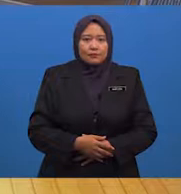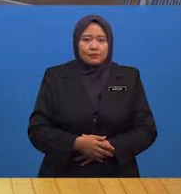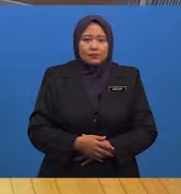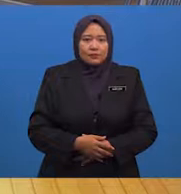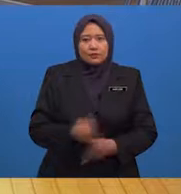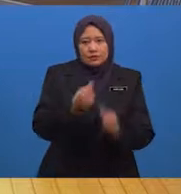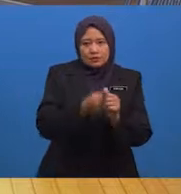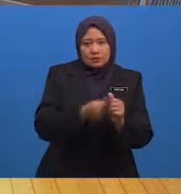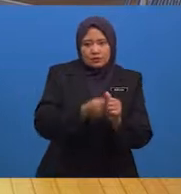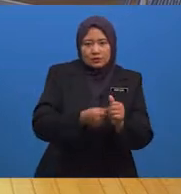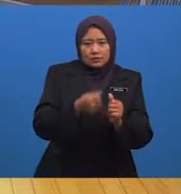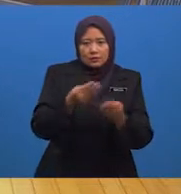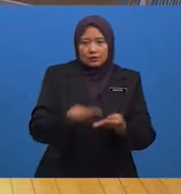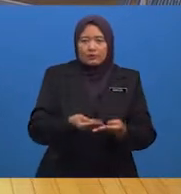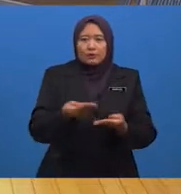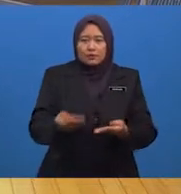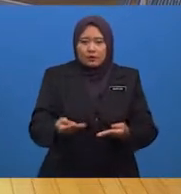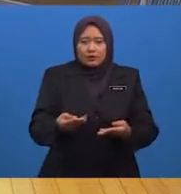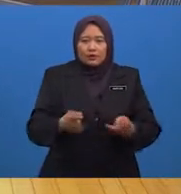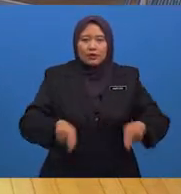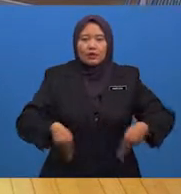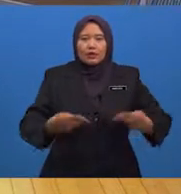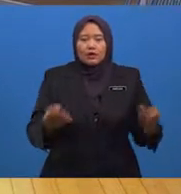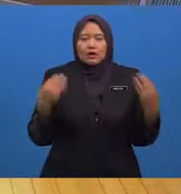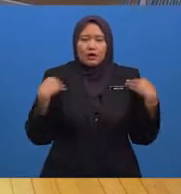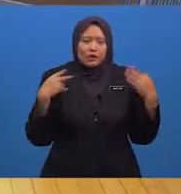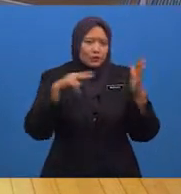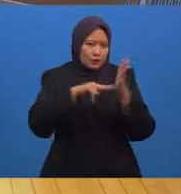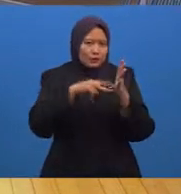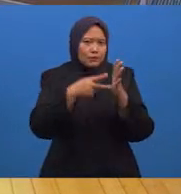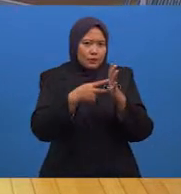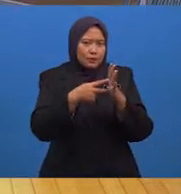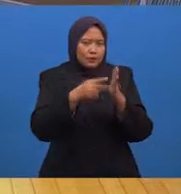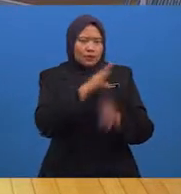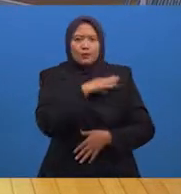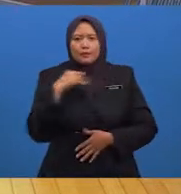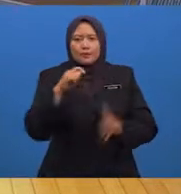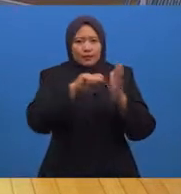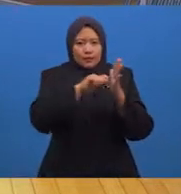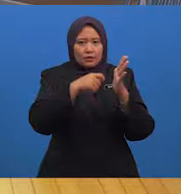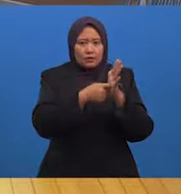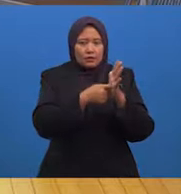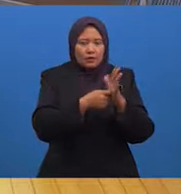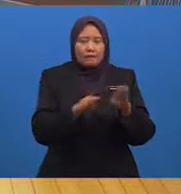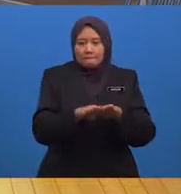Setiap pemberian hadiah juga membawa maksud dan tafsiran yang berbeza-beza.